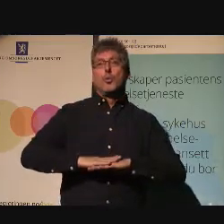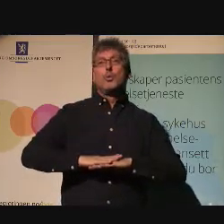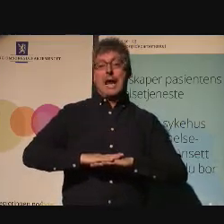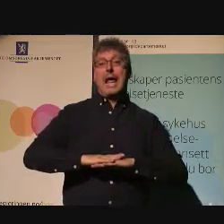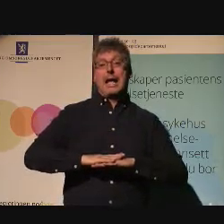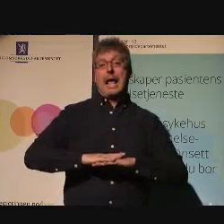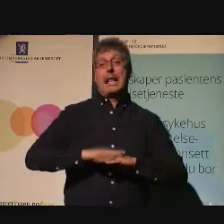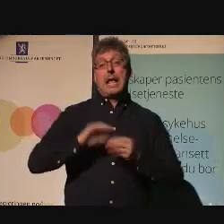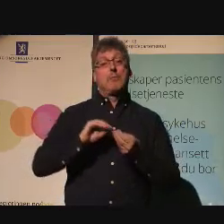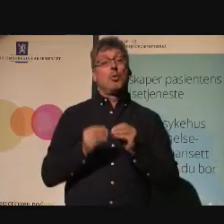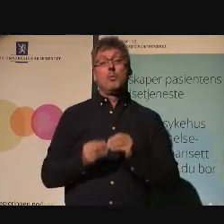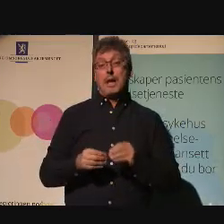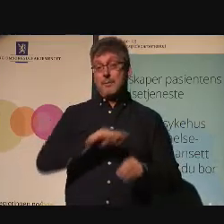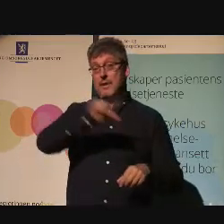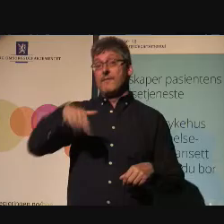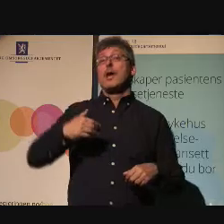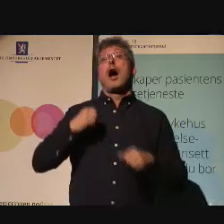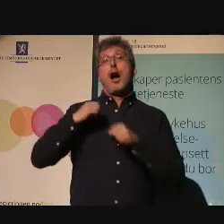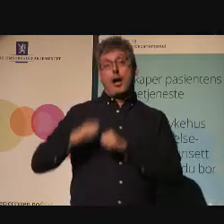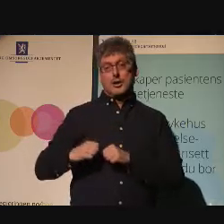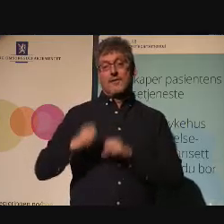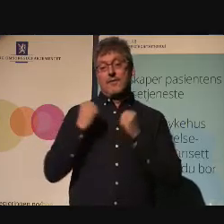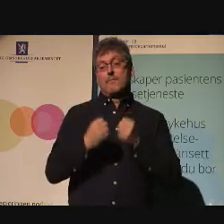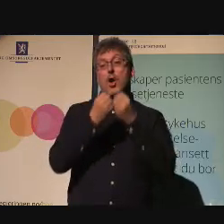ansvaret for å løse.